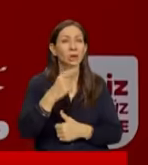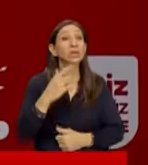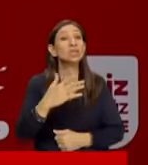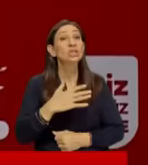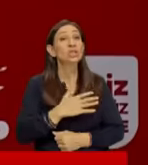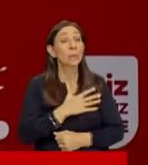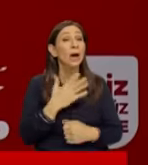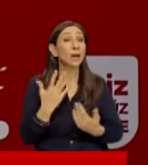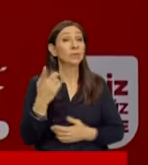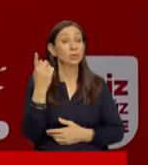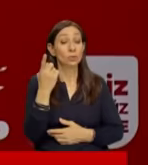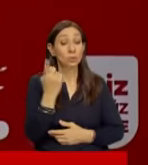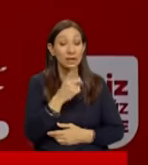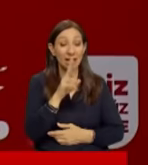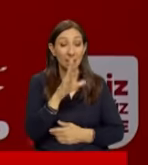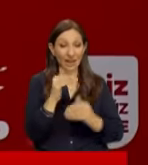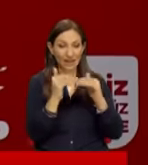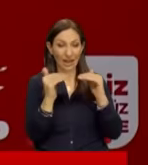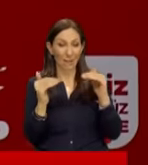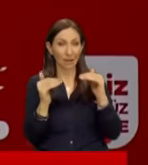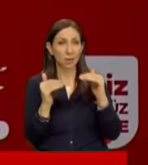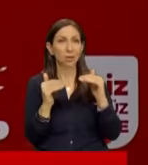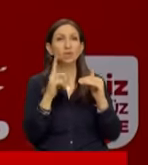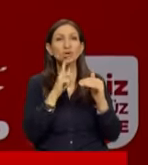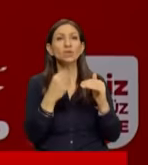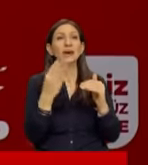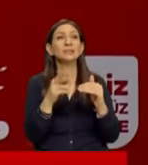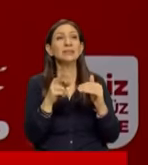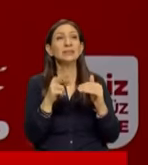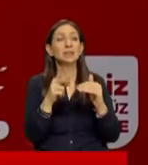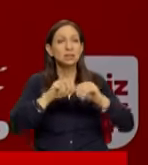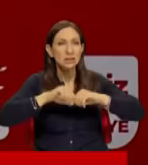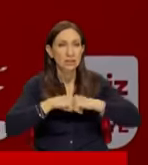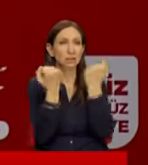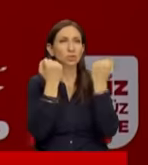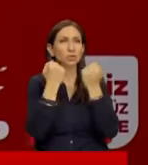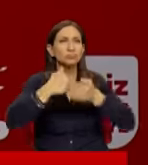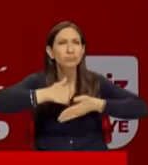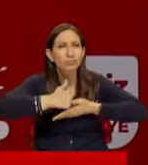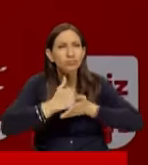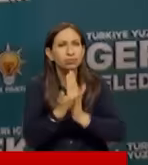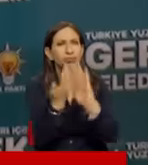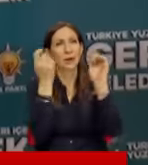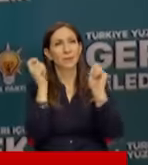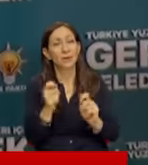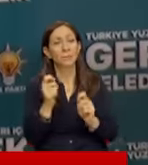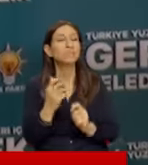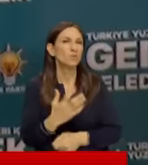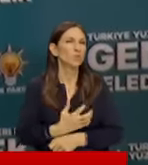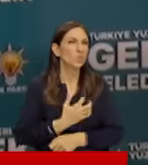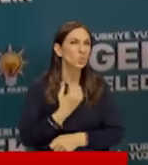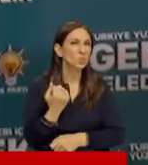CHP artık %25'lik tavanı söz verdiğimiz gibi kırmıştır, tuzla buz etmiştir.